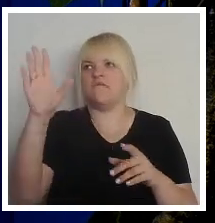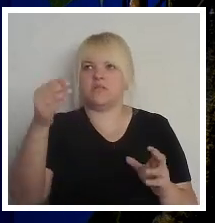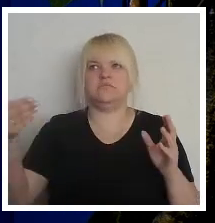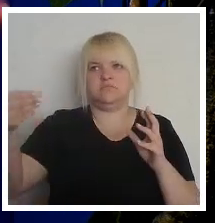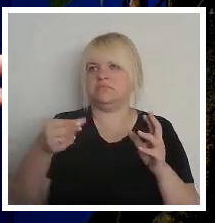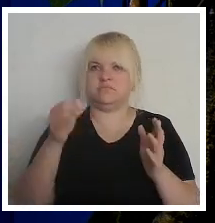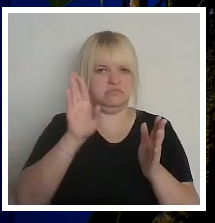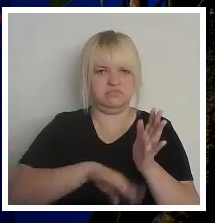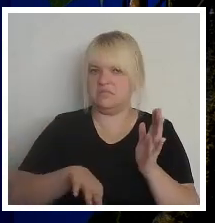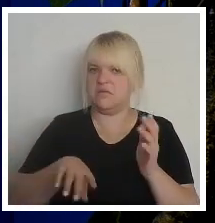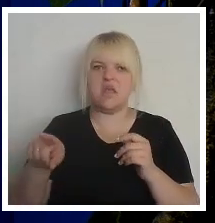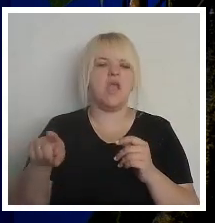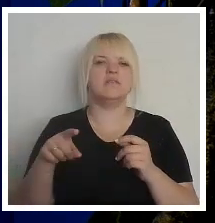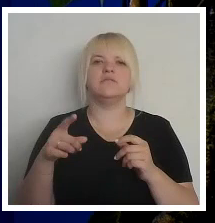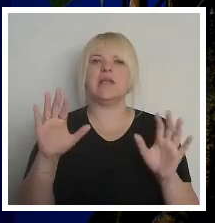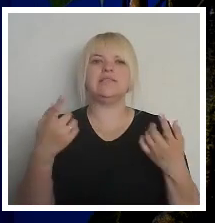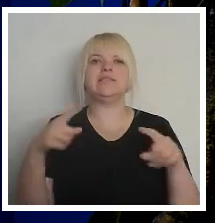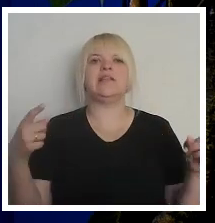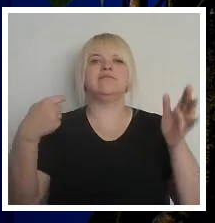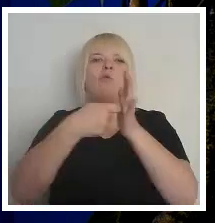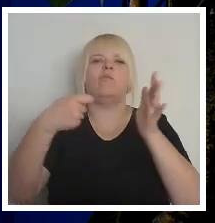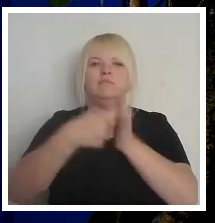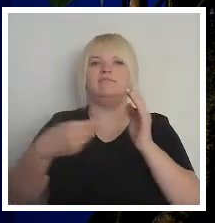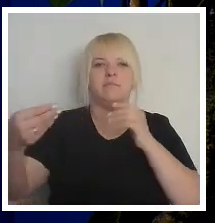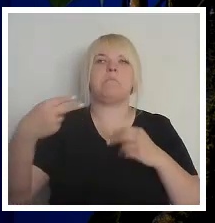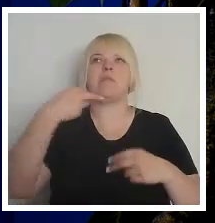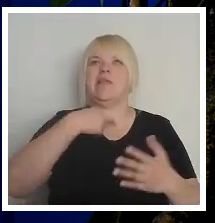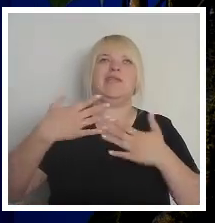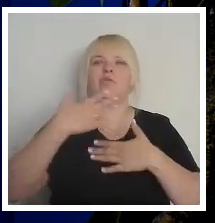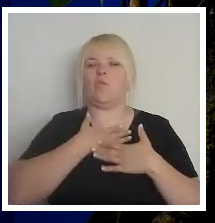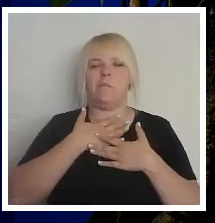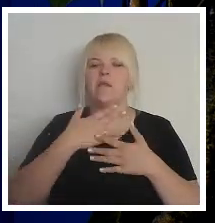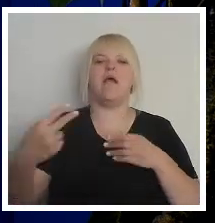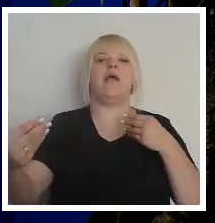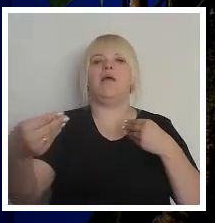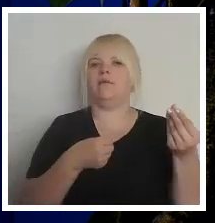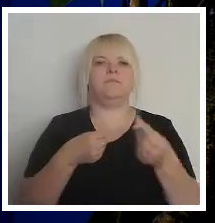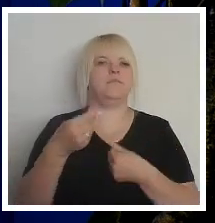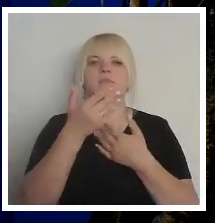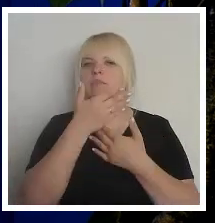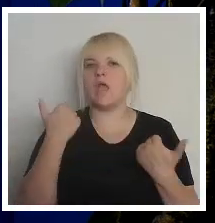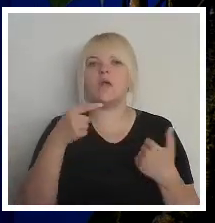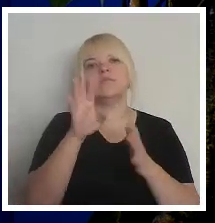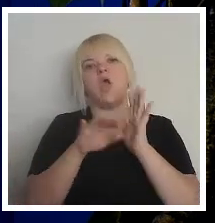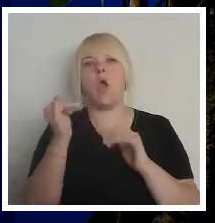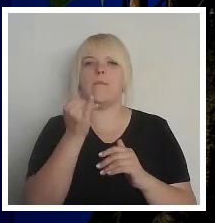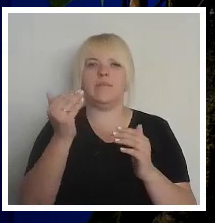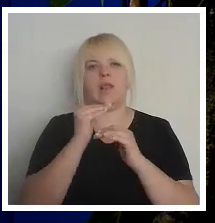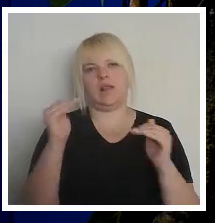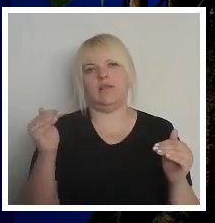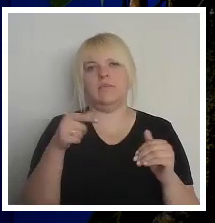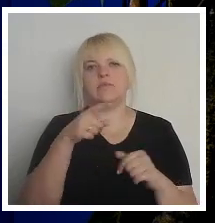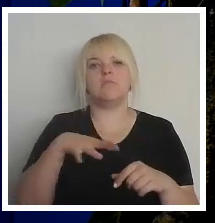citiem brīnumiem, kas varētu pēkšņi parādīties. Tas nav iespējams. Tas ir tāds hobī līmenis, kad mēs